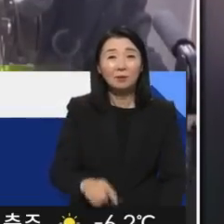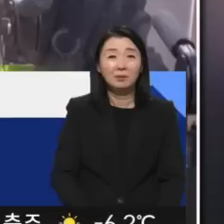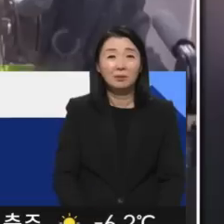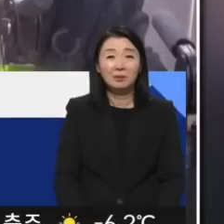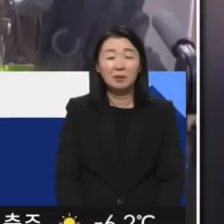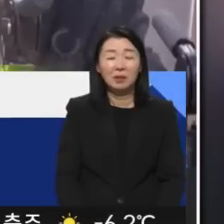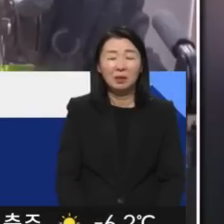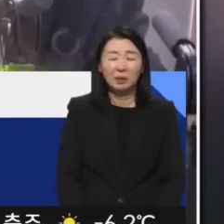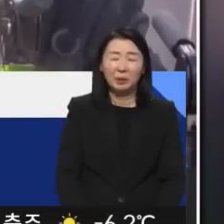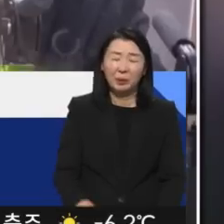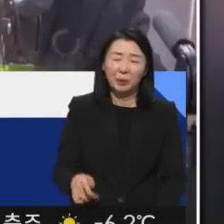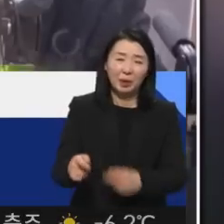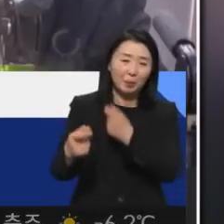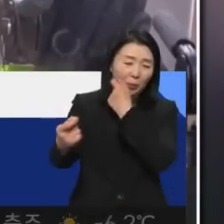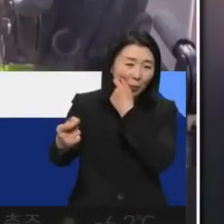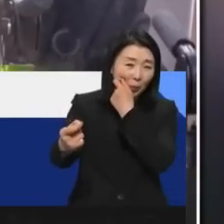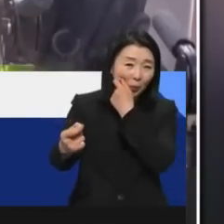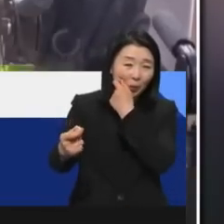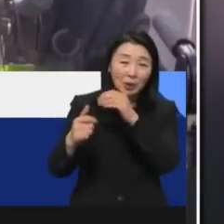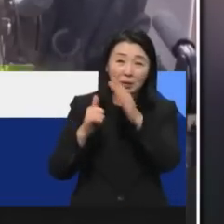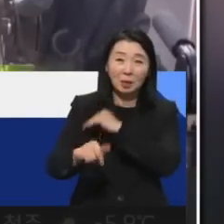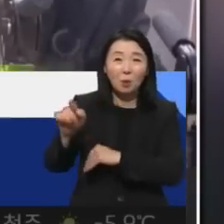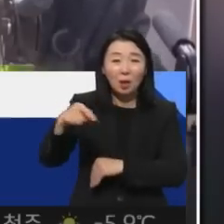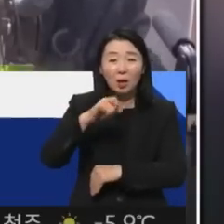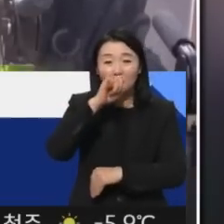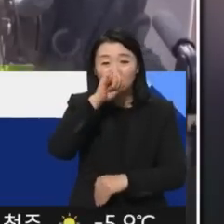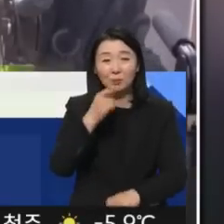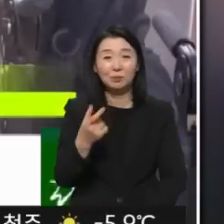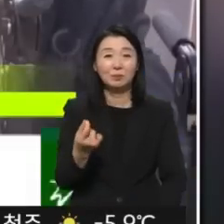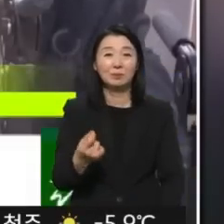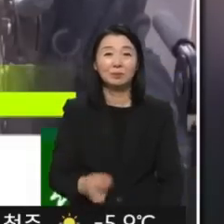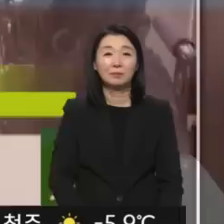가장 꼴보수 당대표가 나오면 제일 좋은 거 아니겠습니까?